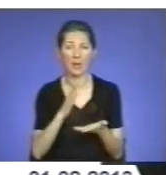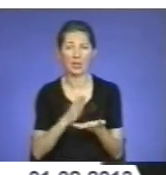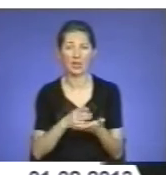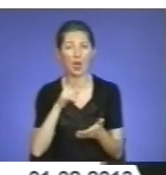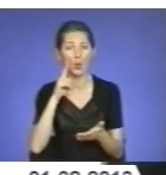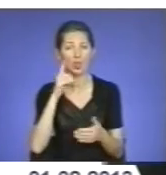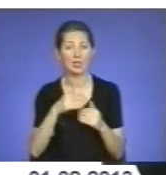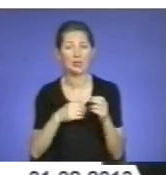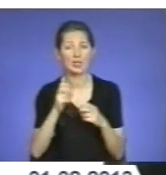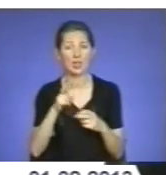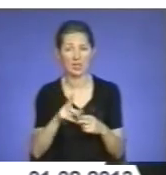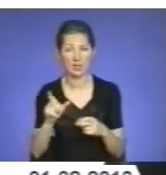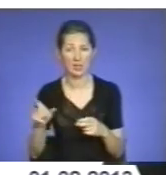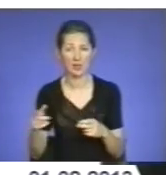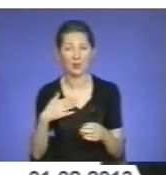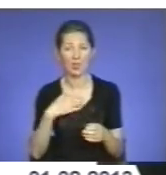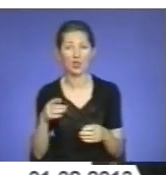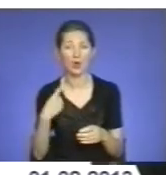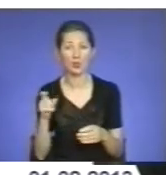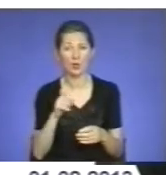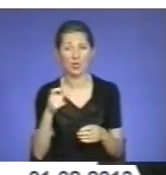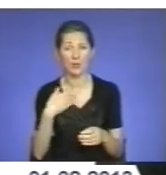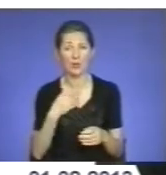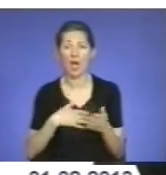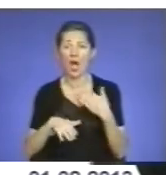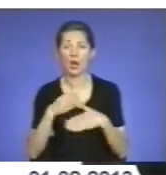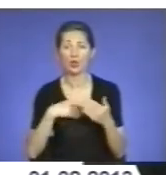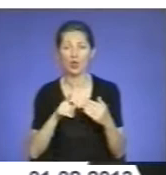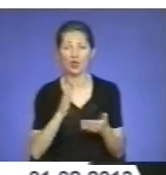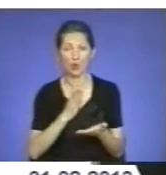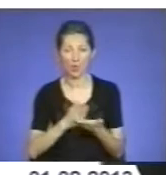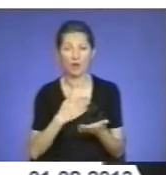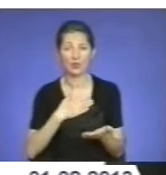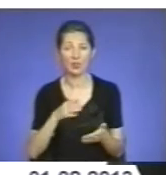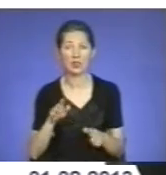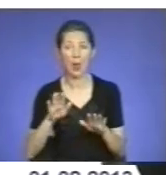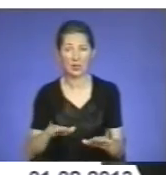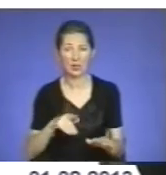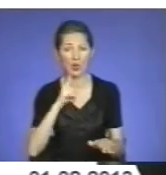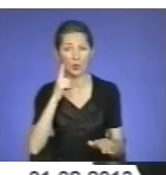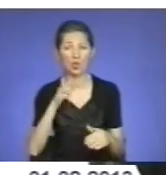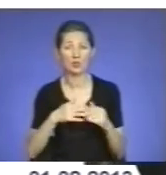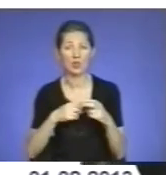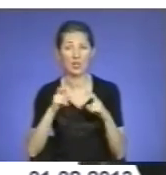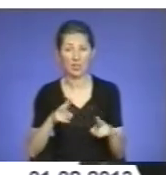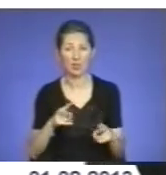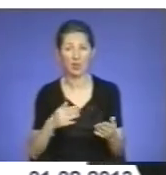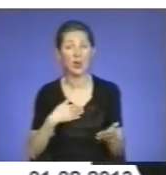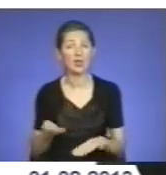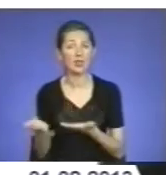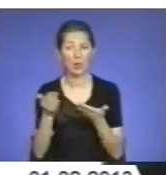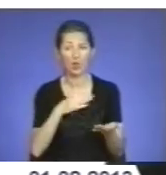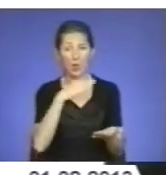молоді спеціалісти, і в нашому господарстві мене радує те, що є в нас місцеві молоді спеціалісти, але, звичайно, десь і ми запрошуємо